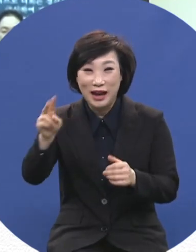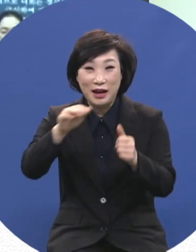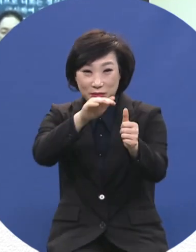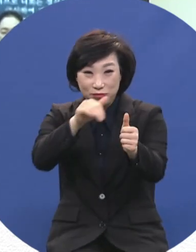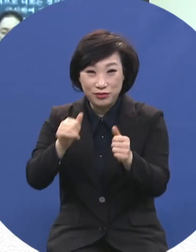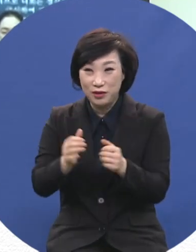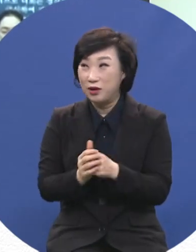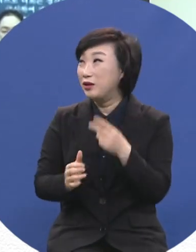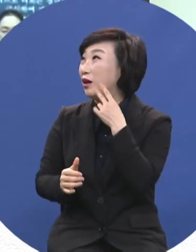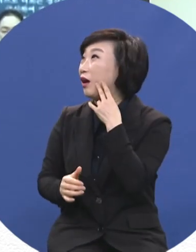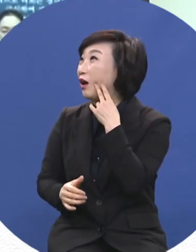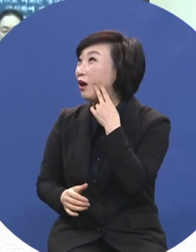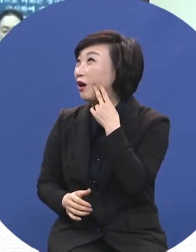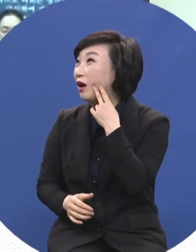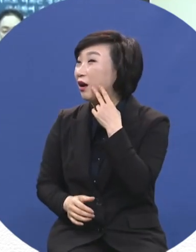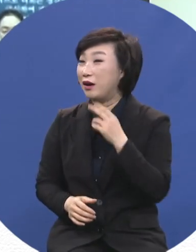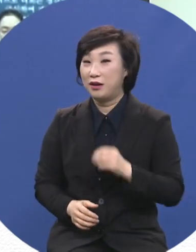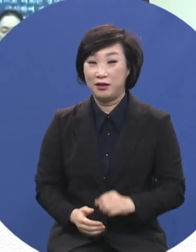예,